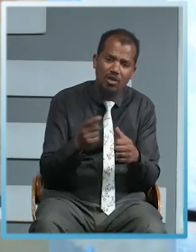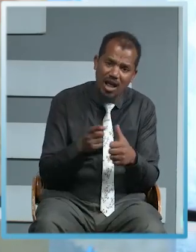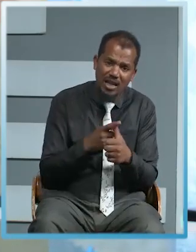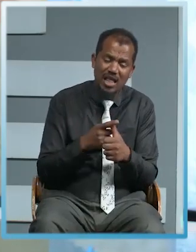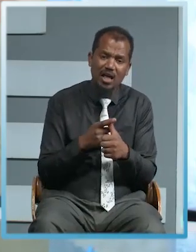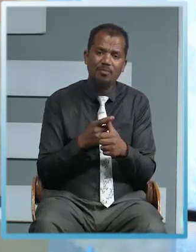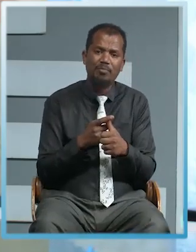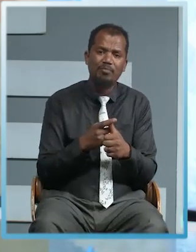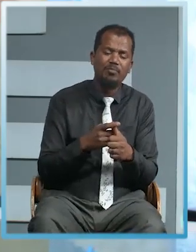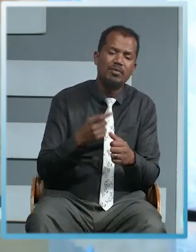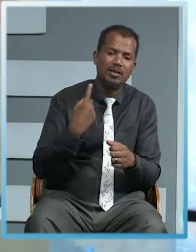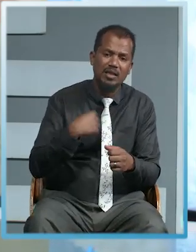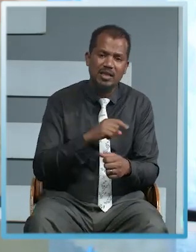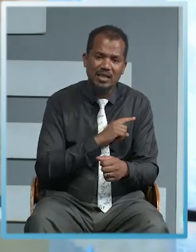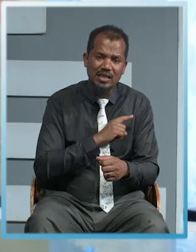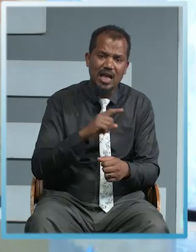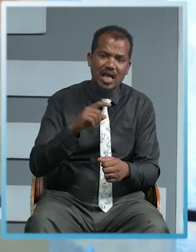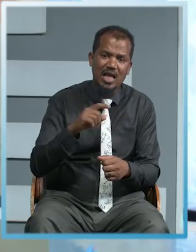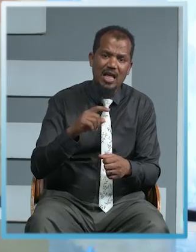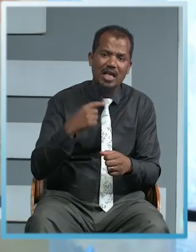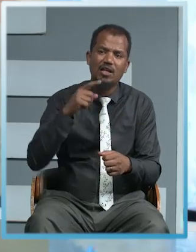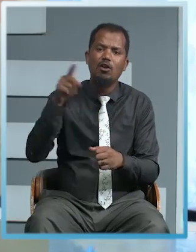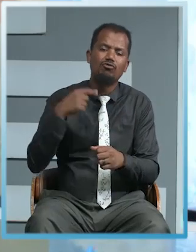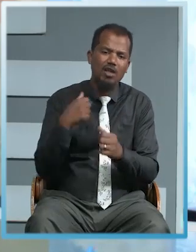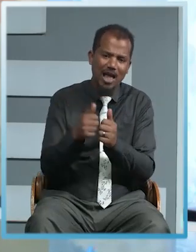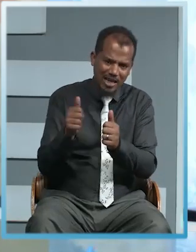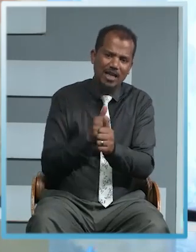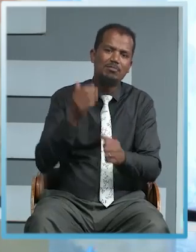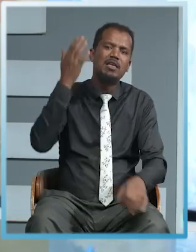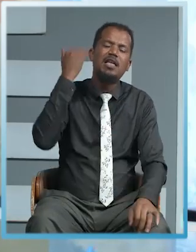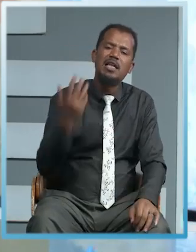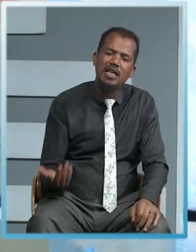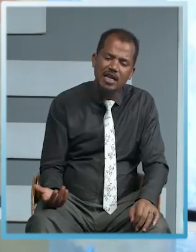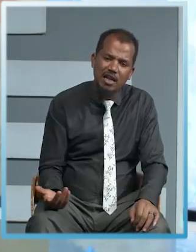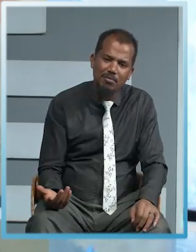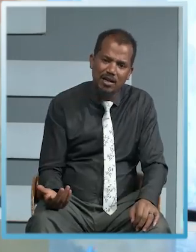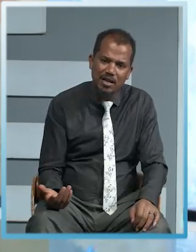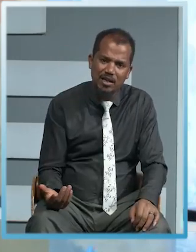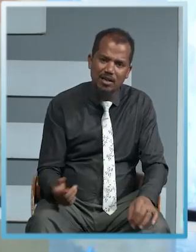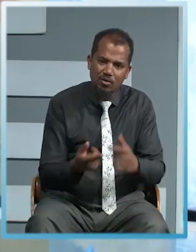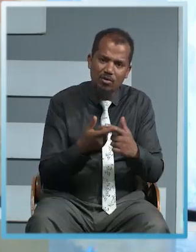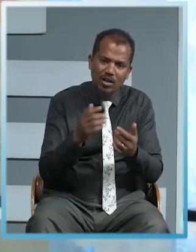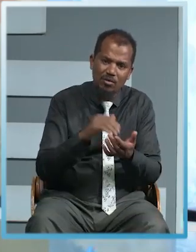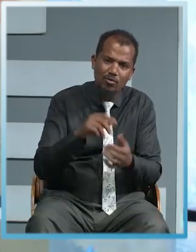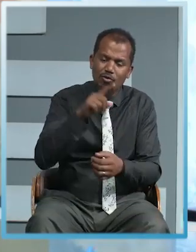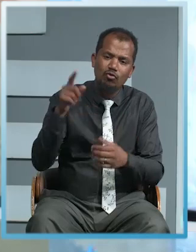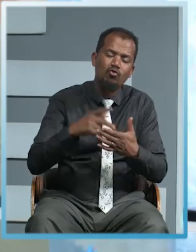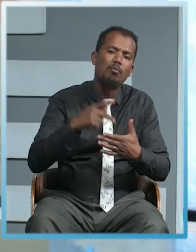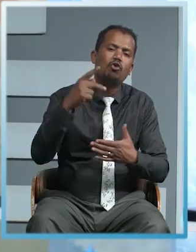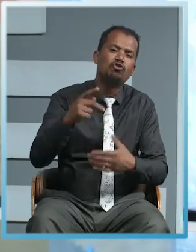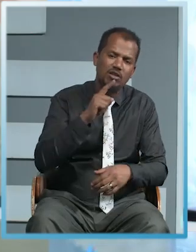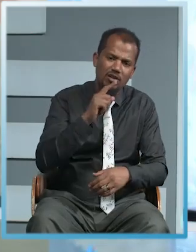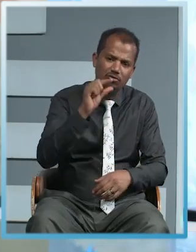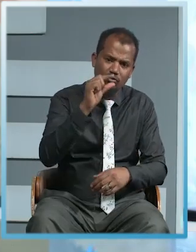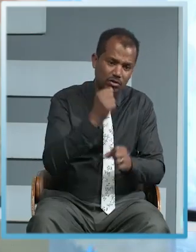አንደኛ እንግዲህ እንዳዩ እኛ ከነሱ በፊት ቀድመን የነበርን ለነሱን ኮፒ ለማድረግ የተወከረ ነገር አይደል። ሁለተኛ እነሱ ፕሮጀክት